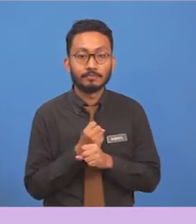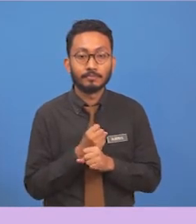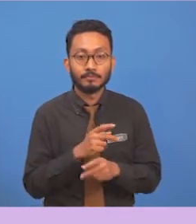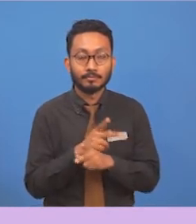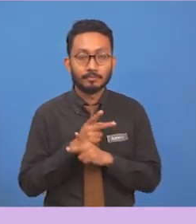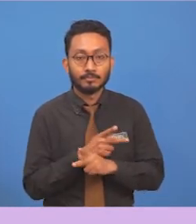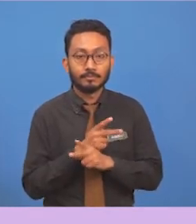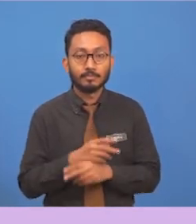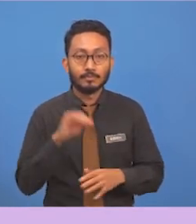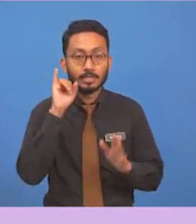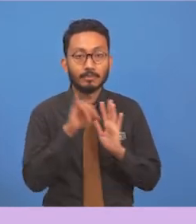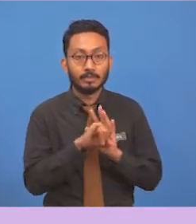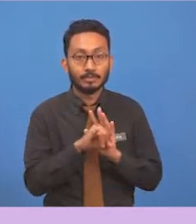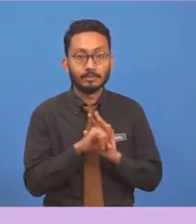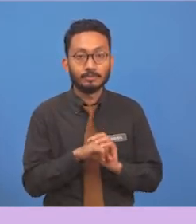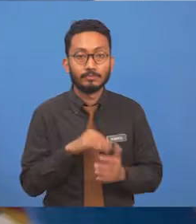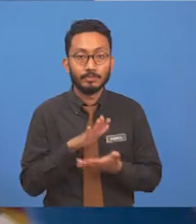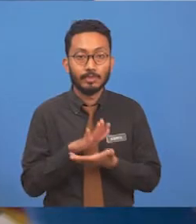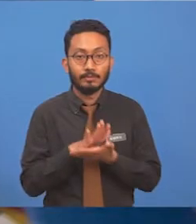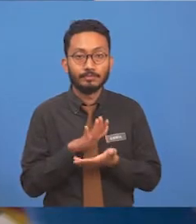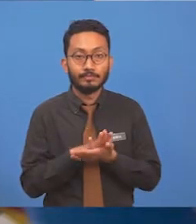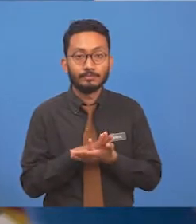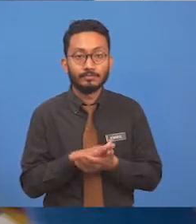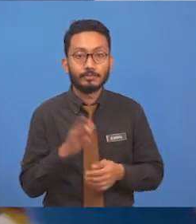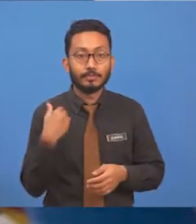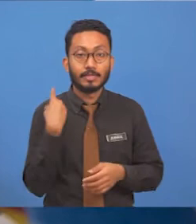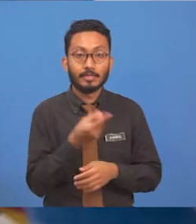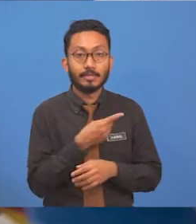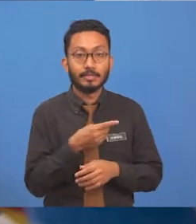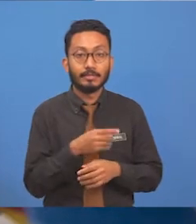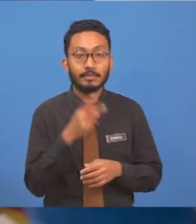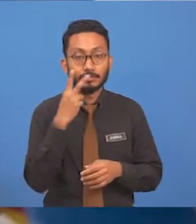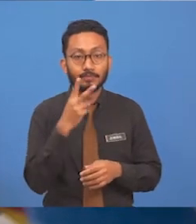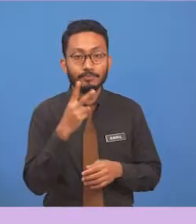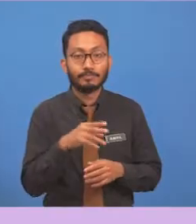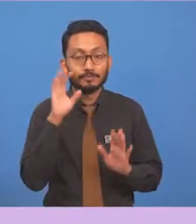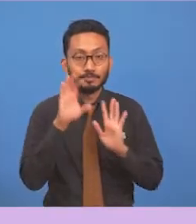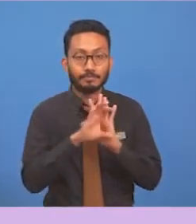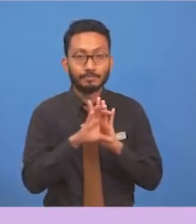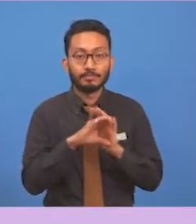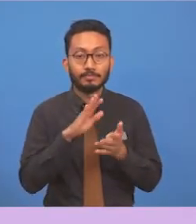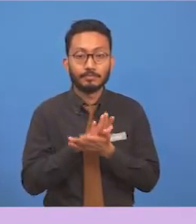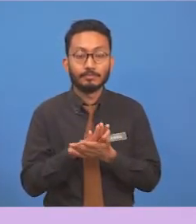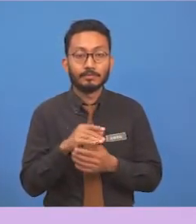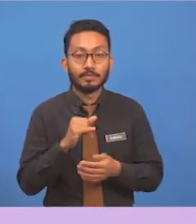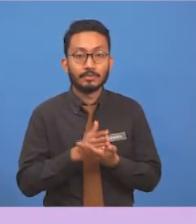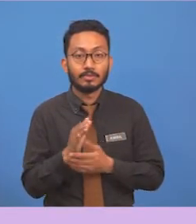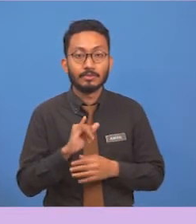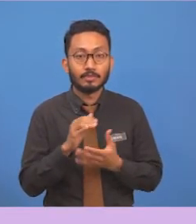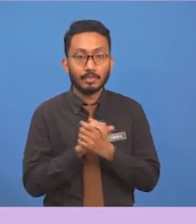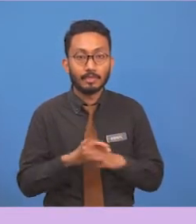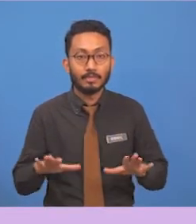image kolam seterusnya Mari kita perhatikan gambar situasi ini Selamat pagi